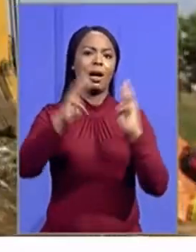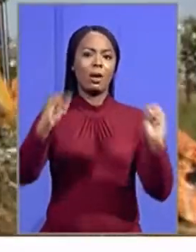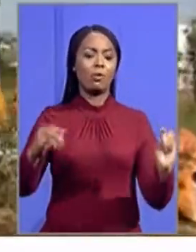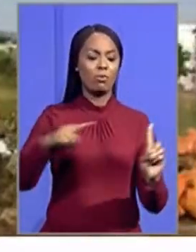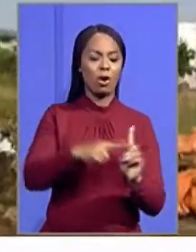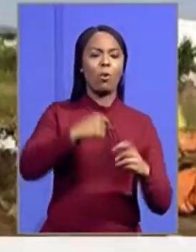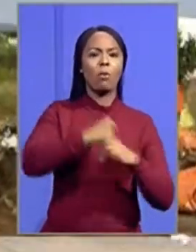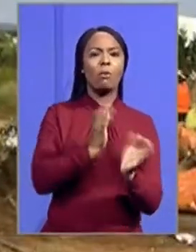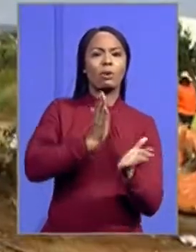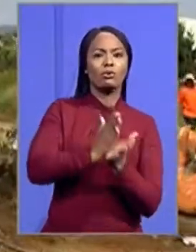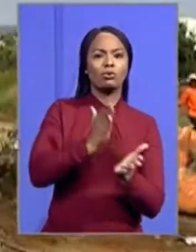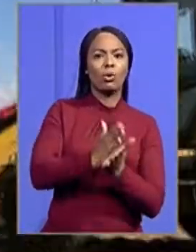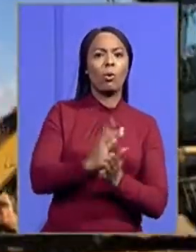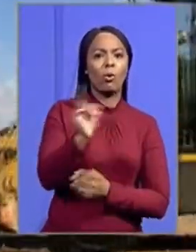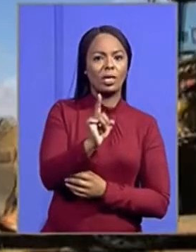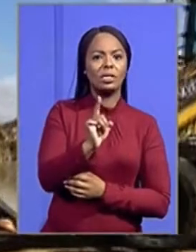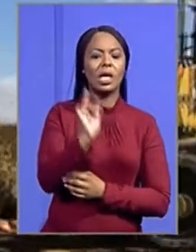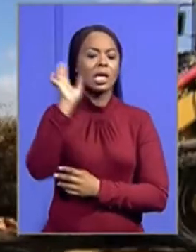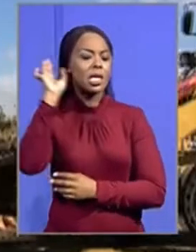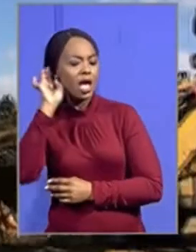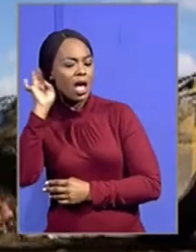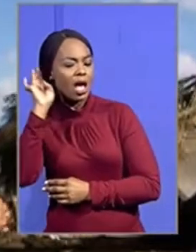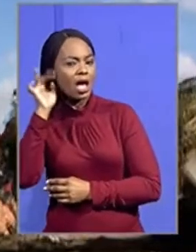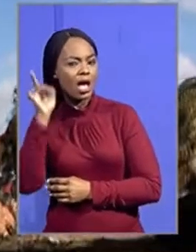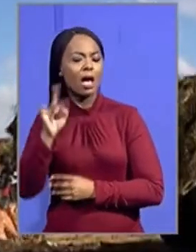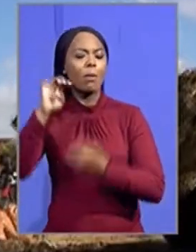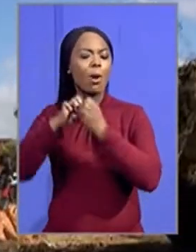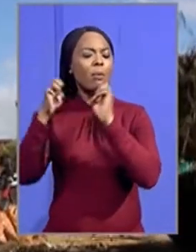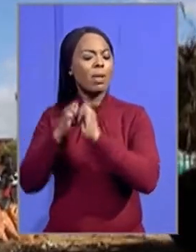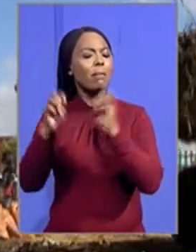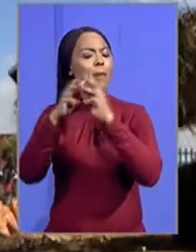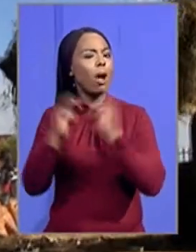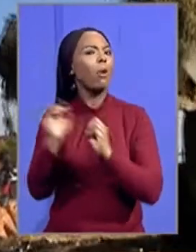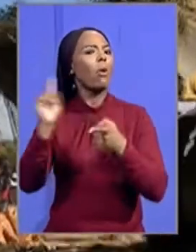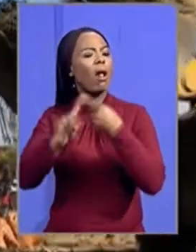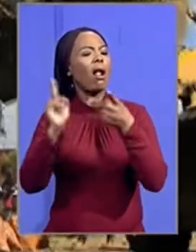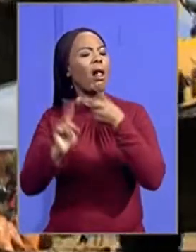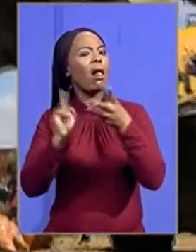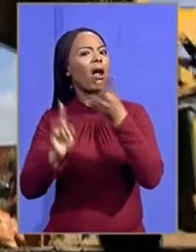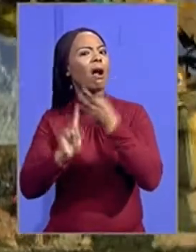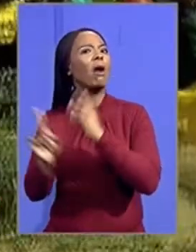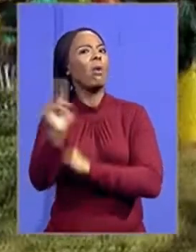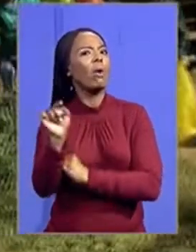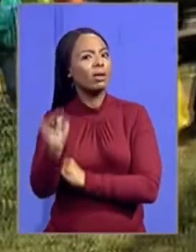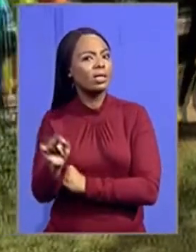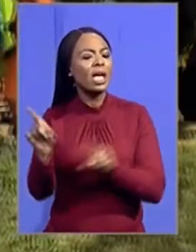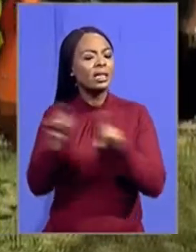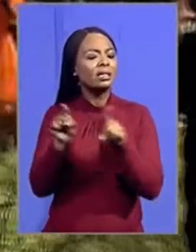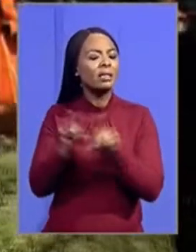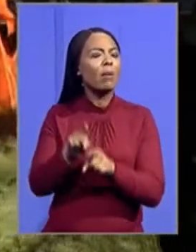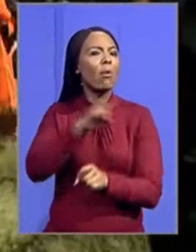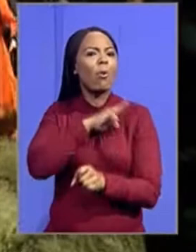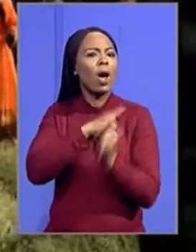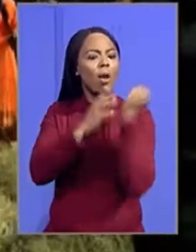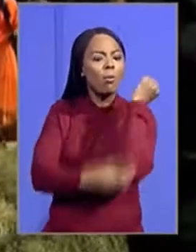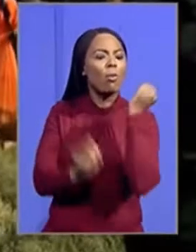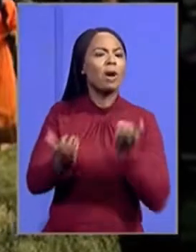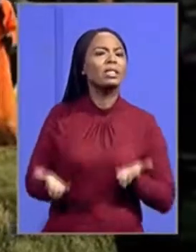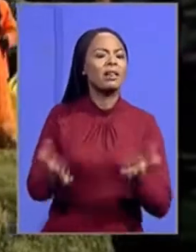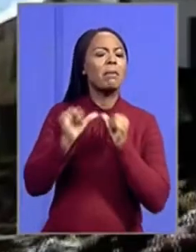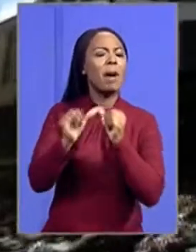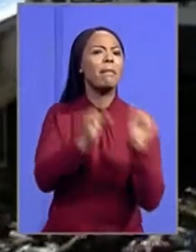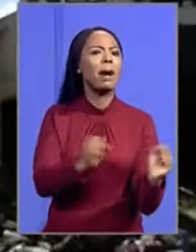bonnete le go iponela le go utlwa gantle gore gantlentle molato ke eng gobaneng ditshebeletso di sa fitlhe bathong